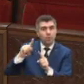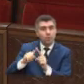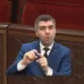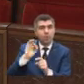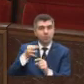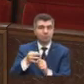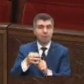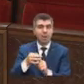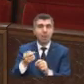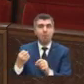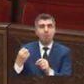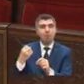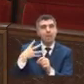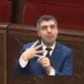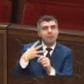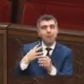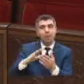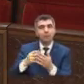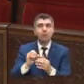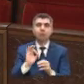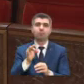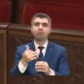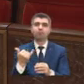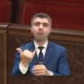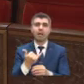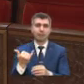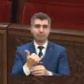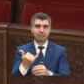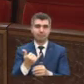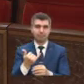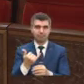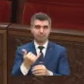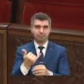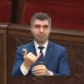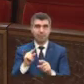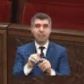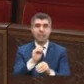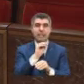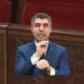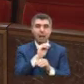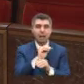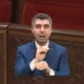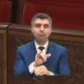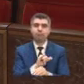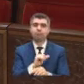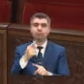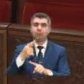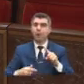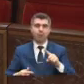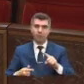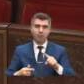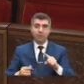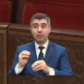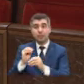بالتراكم، أقول للسيدات النائبات والنواب المحترمين لا حق للإدارة أن تستخلص وفق تراكم